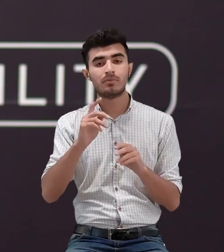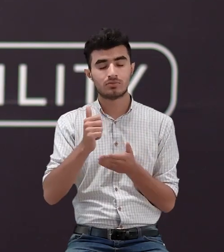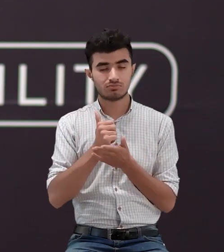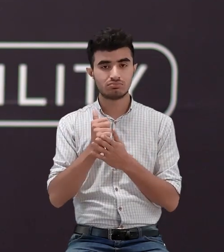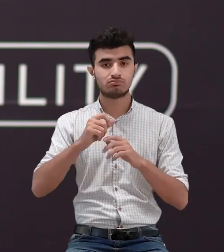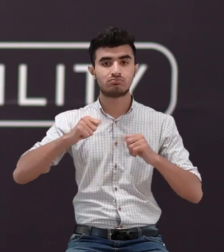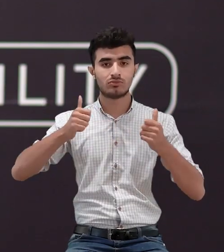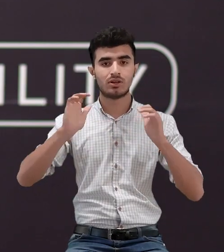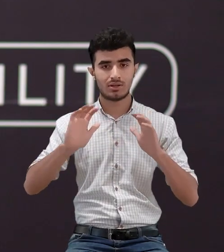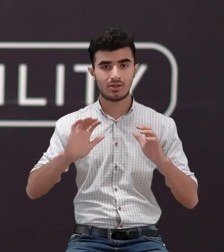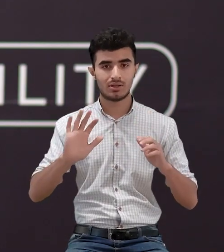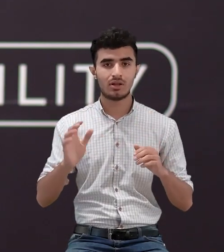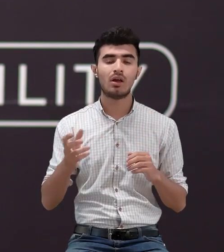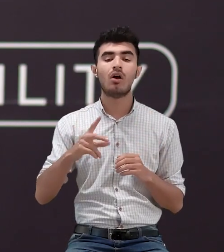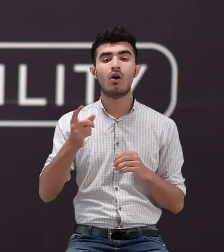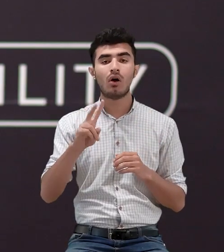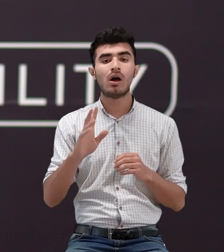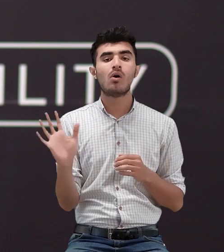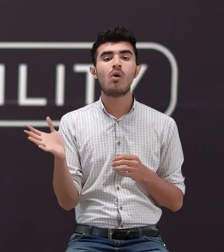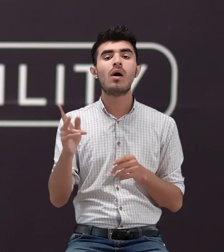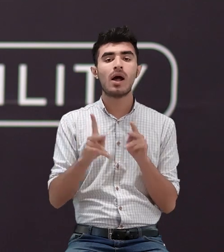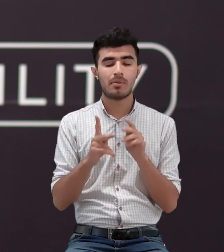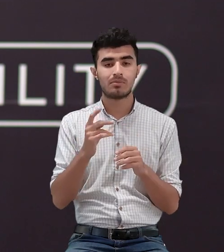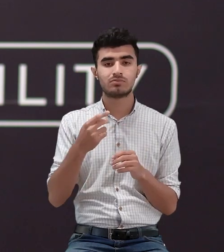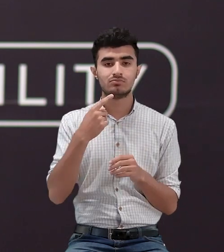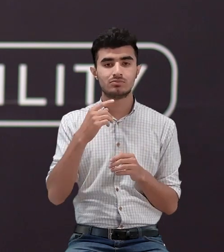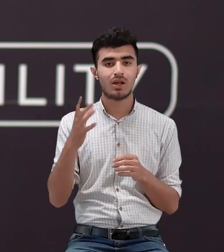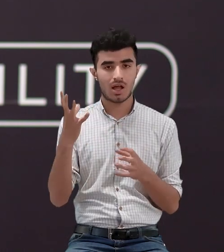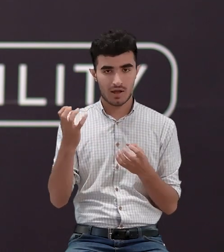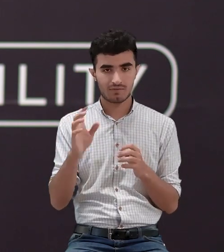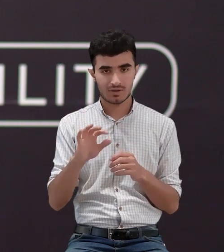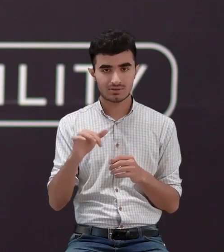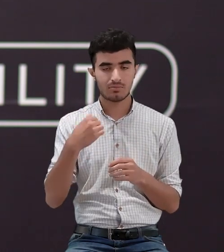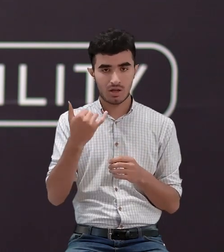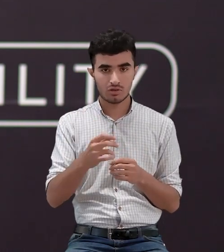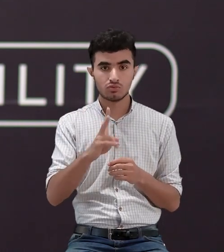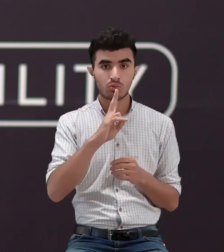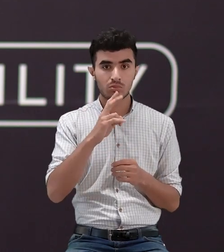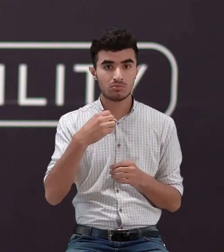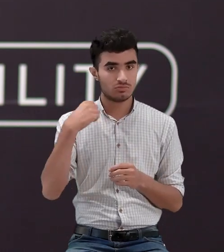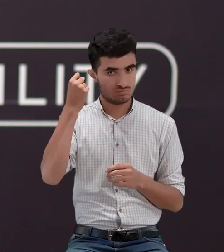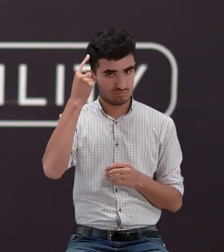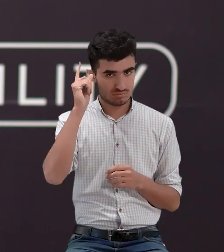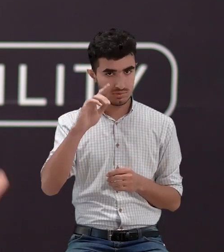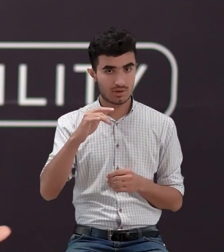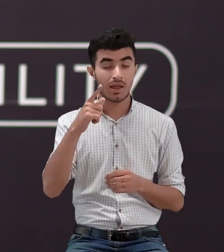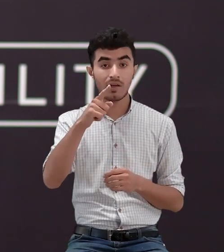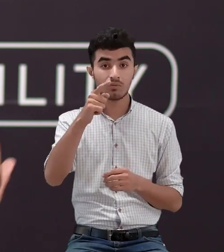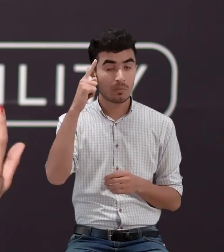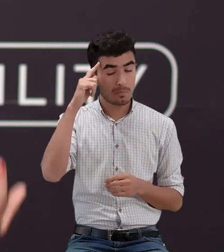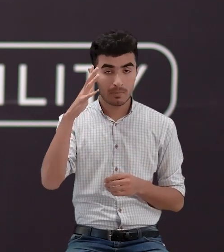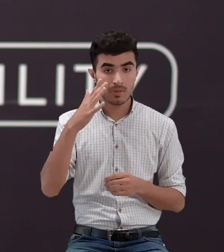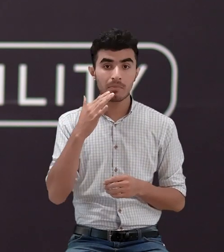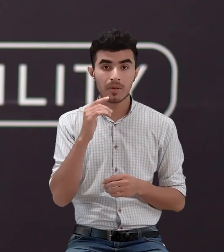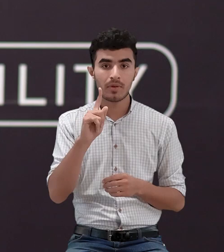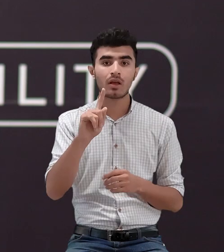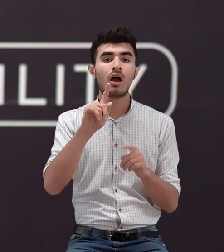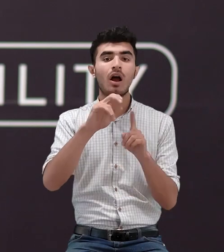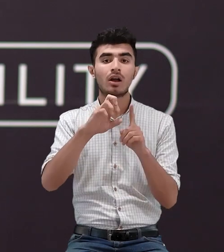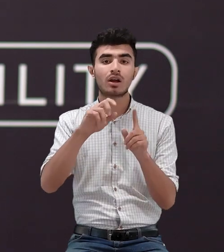ملا. دوسرے جو لوگ ہیں ہماری طرح کے تو چلیں ہمیں تو ان کا پتہ ہے، مگر جیسے آپ جو سن رہے ہیں مجھے، آپ کو شاید نہ پتہ ہو کہ